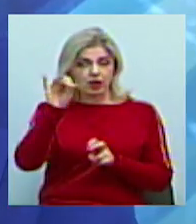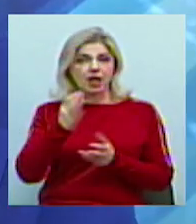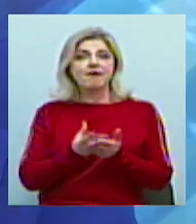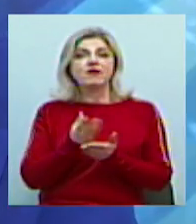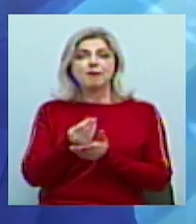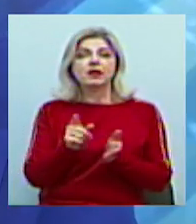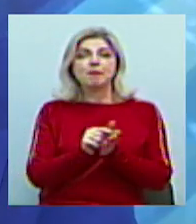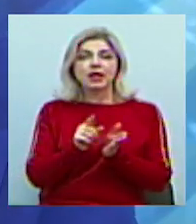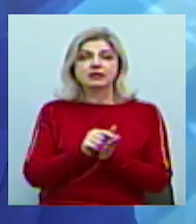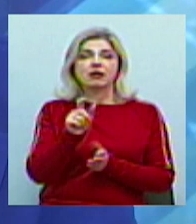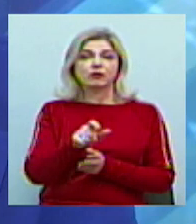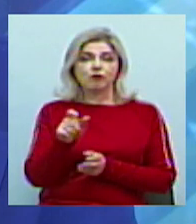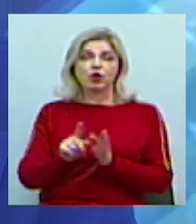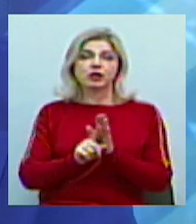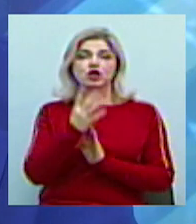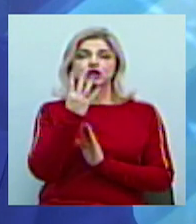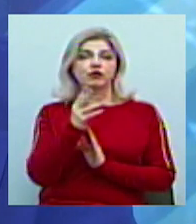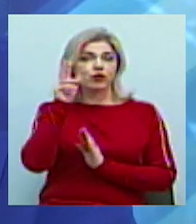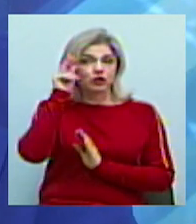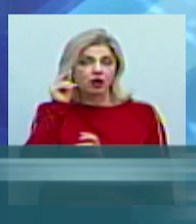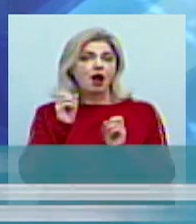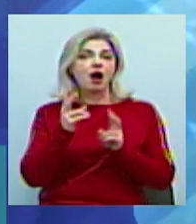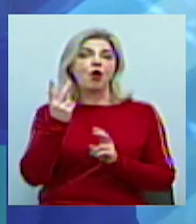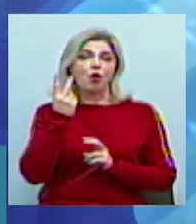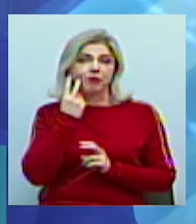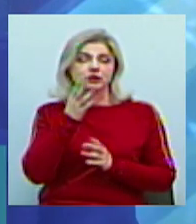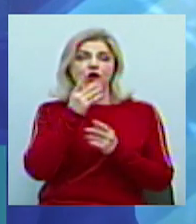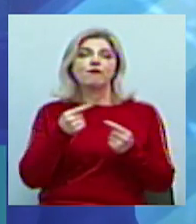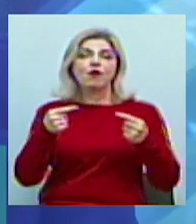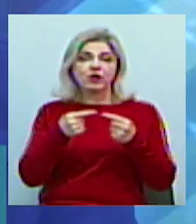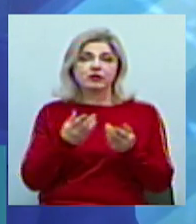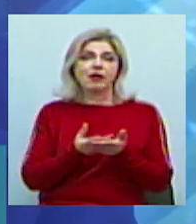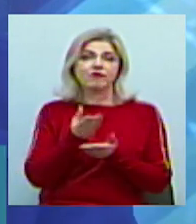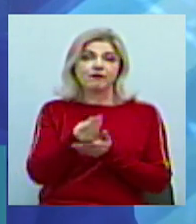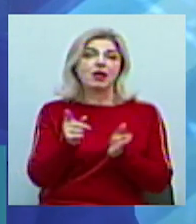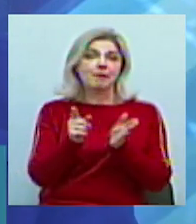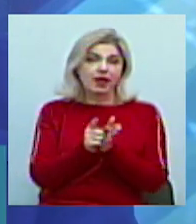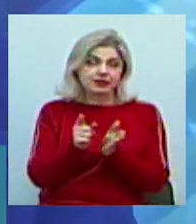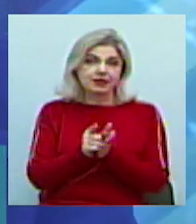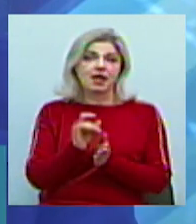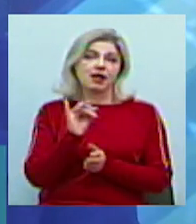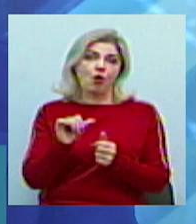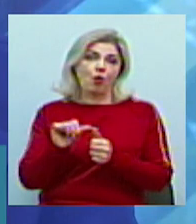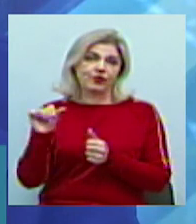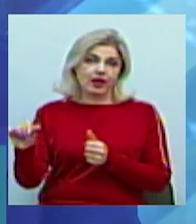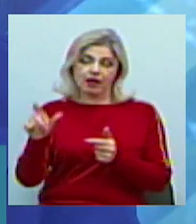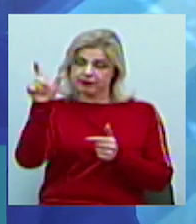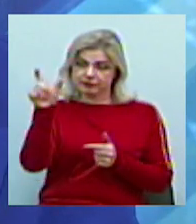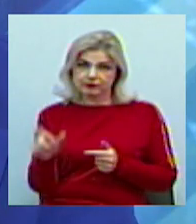цим пенсіонерам розпочнеться 4-го числа, як зазвичай. Одночасно з виплатою пенсій буде окремою